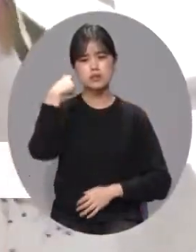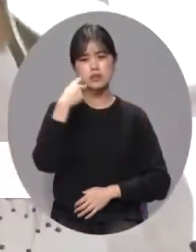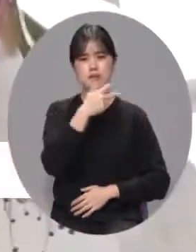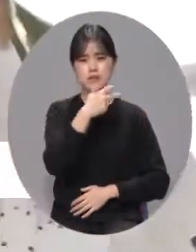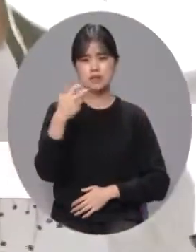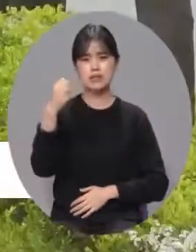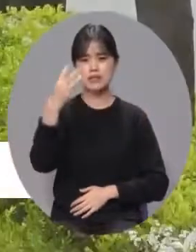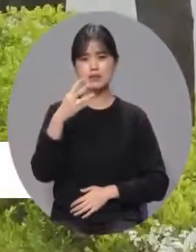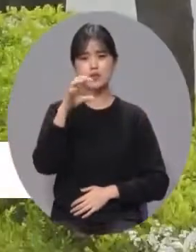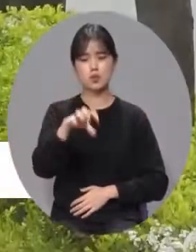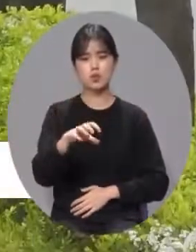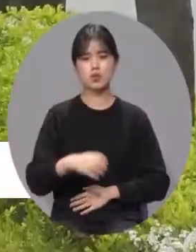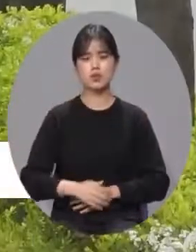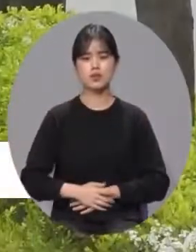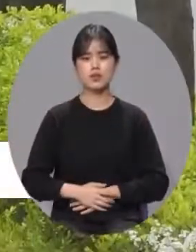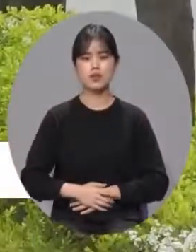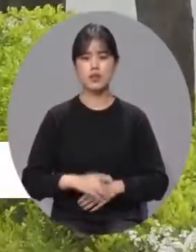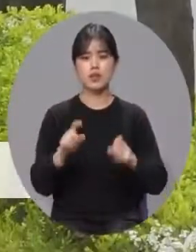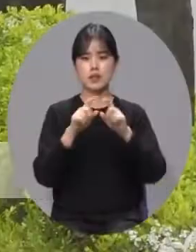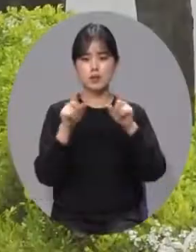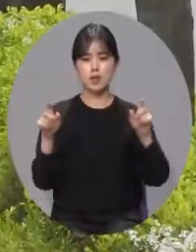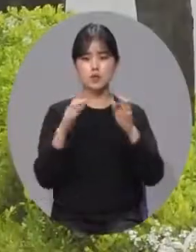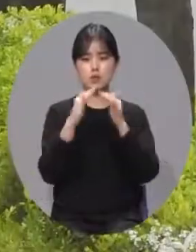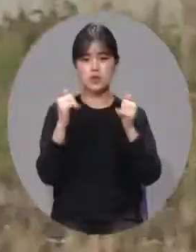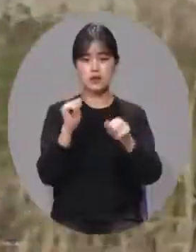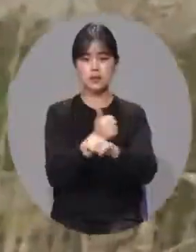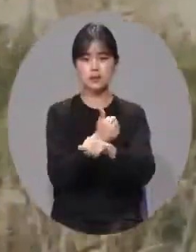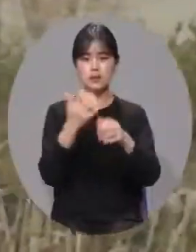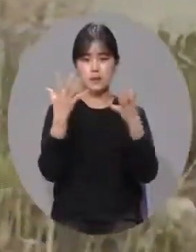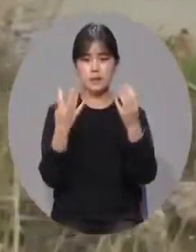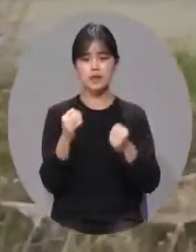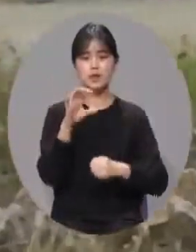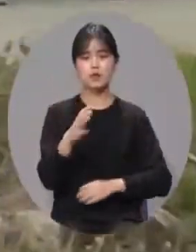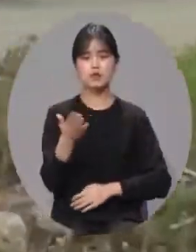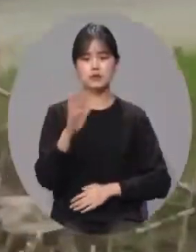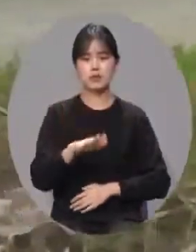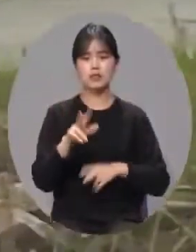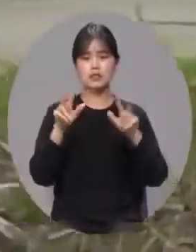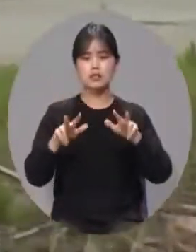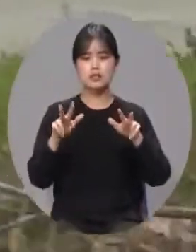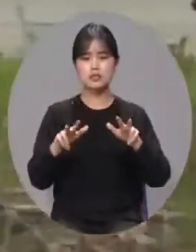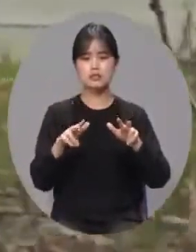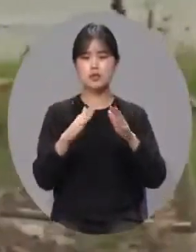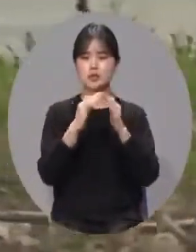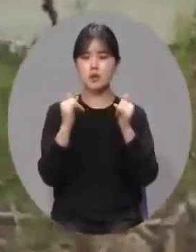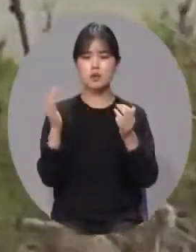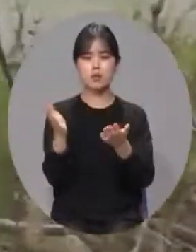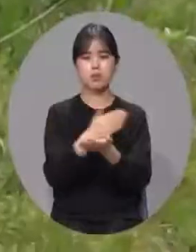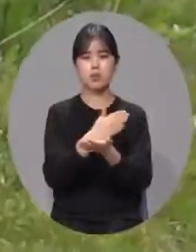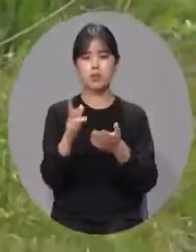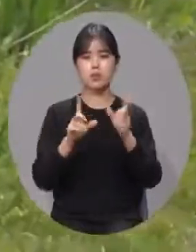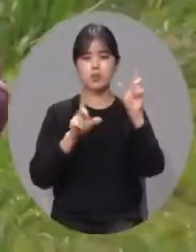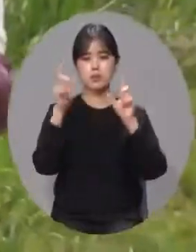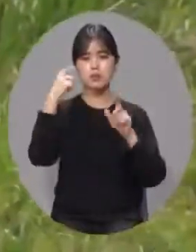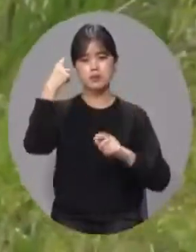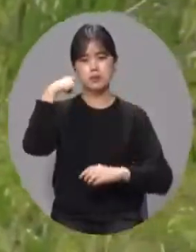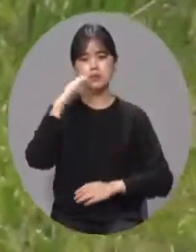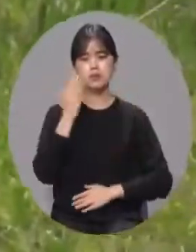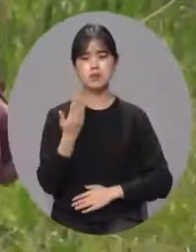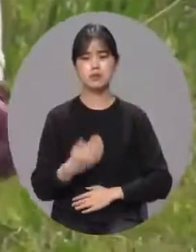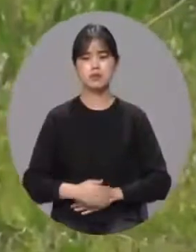삼천 산책로. 평소 유동인구가 많은 곳이지만 지금은 한산함을 넘어 썰렁함마저